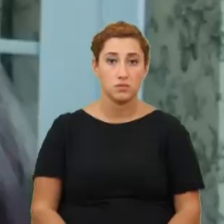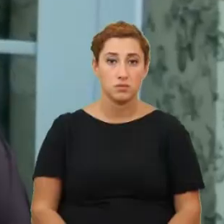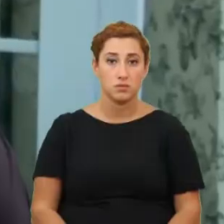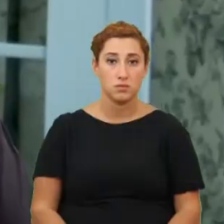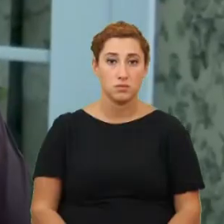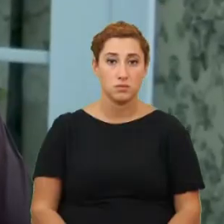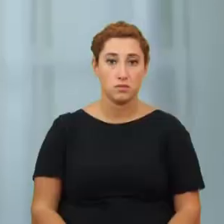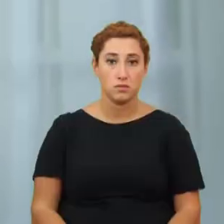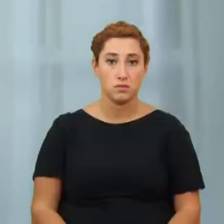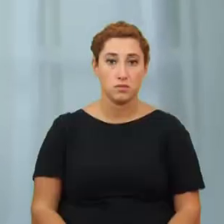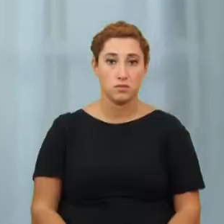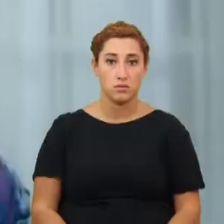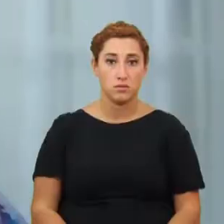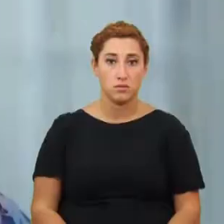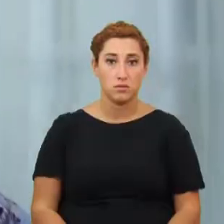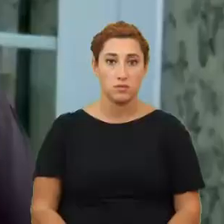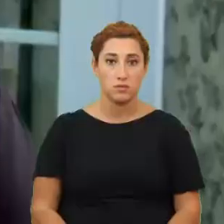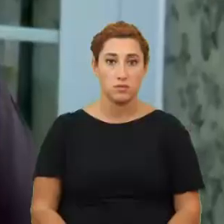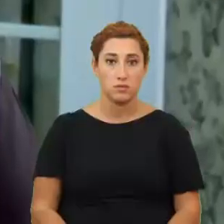Hay Allah'ım.